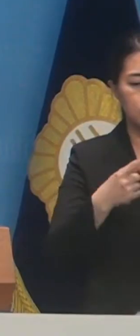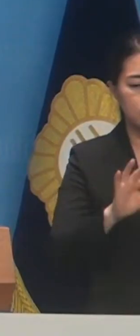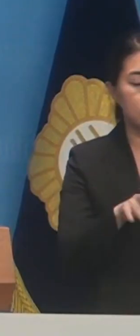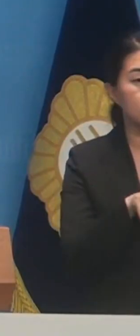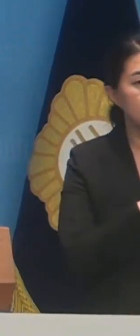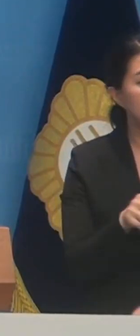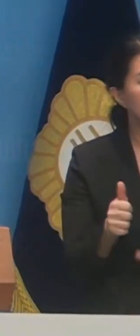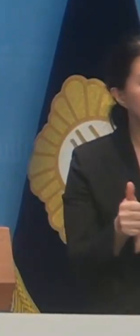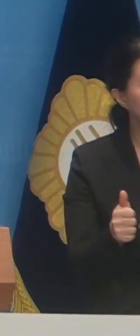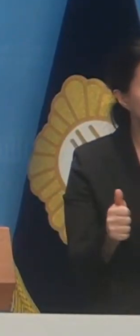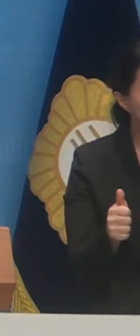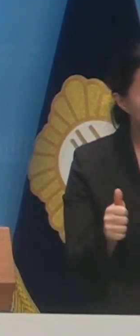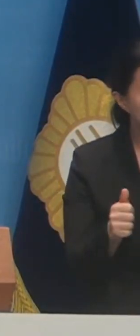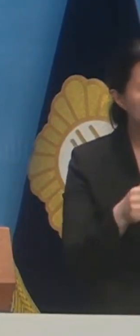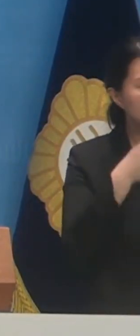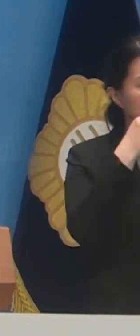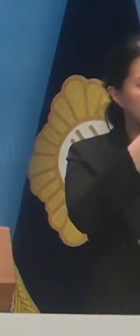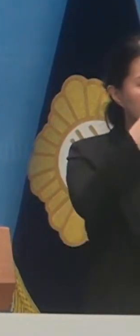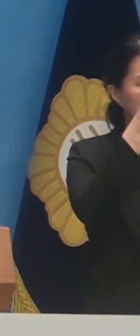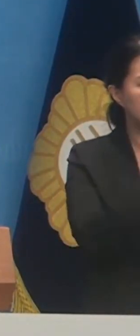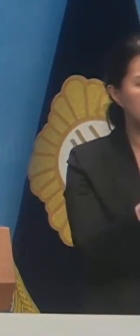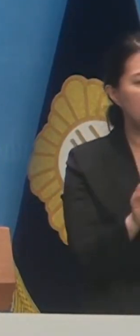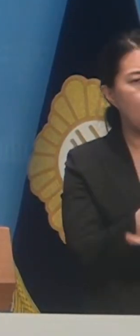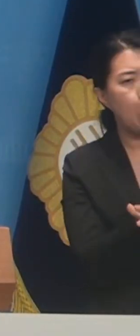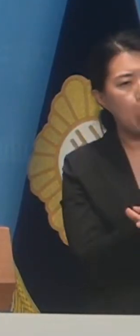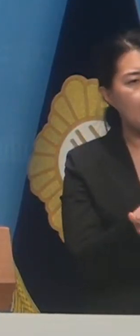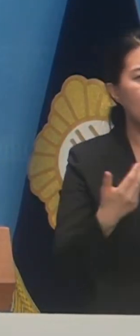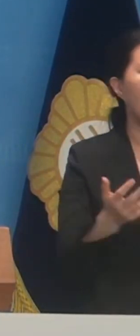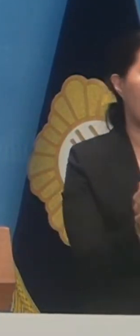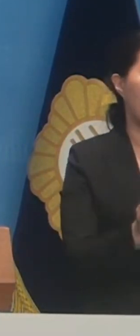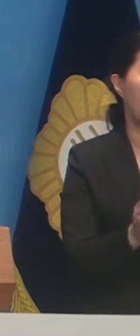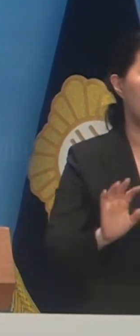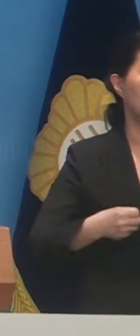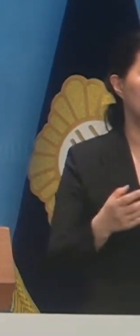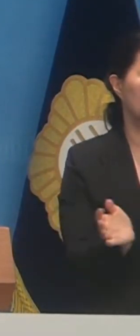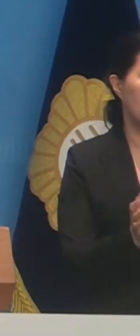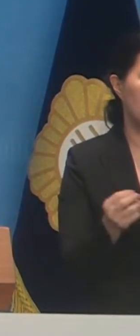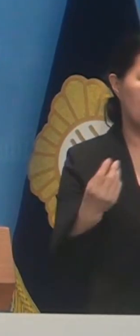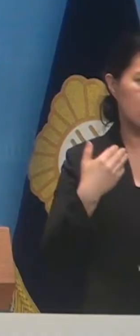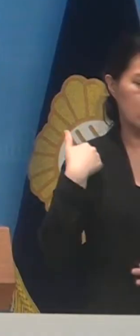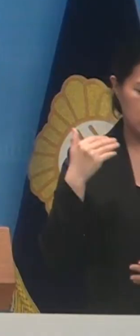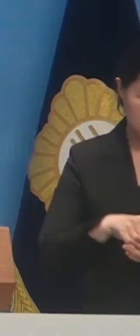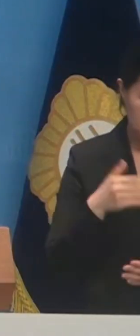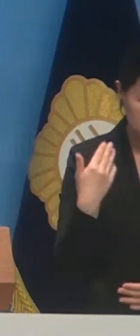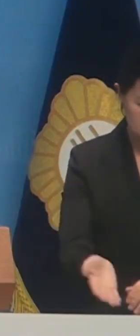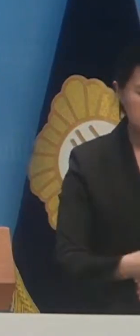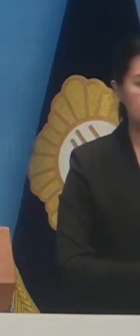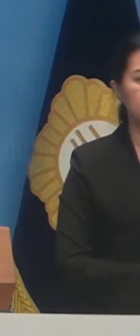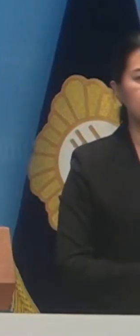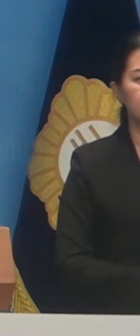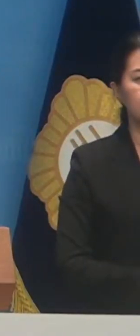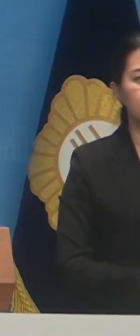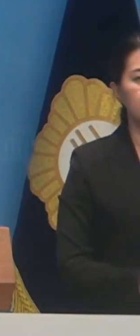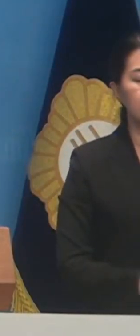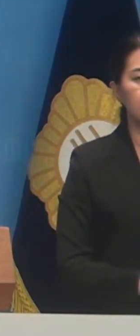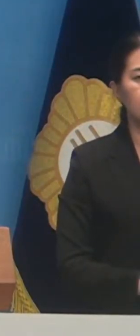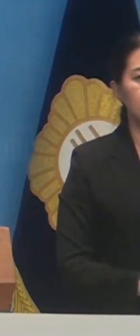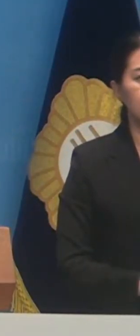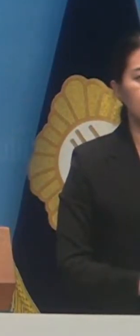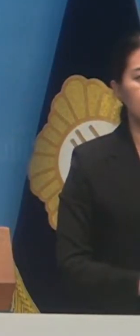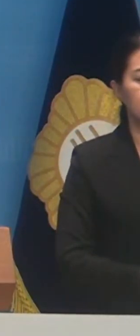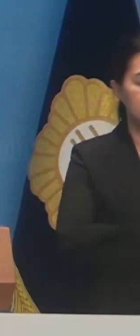의원의 말을 헌법 유린정당 국민의힘에게 되돌려주는 것으로 기자회견을